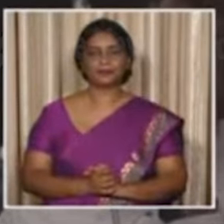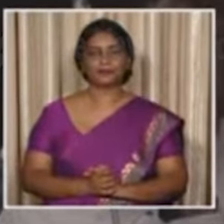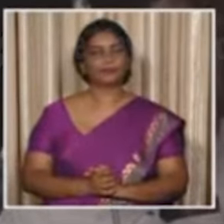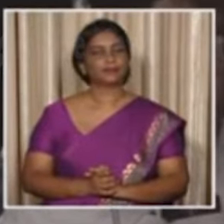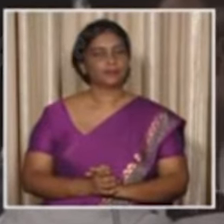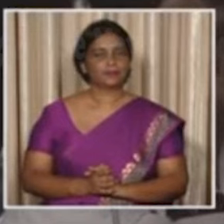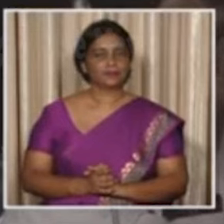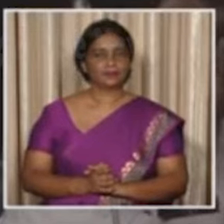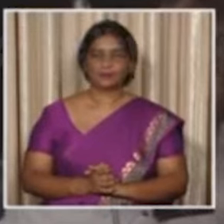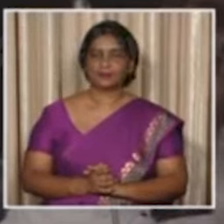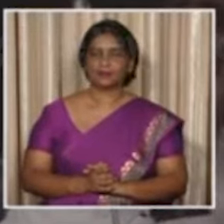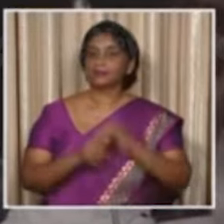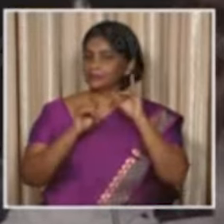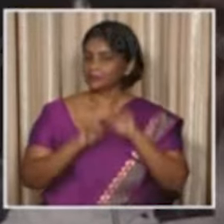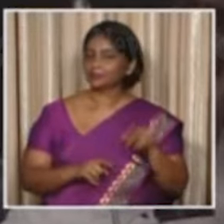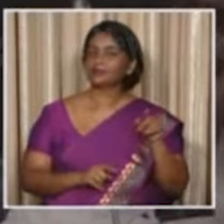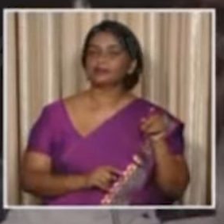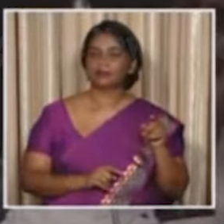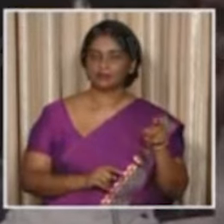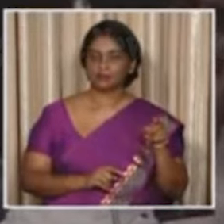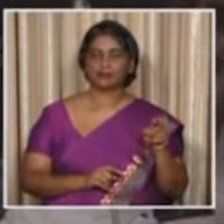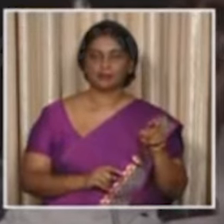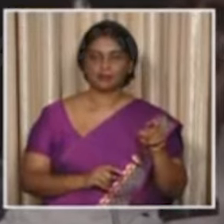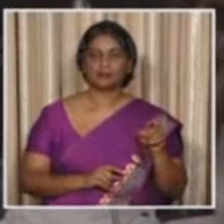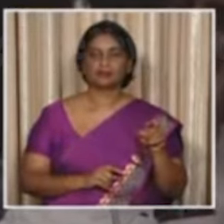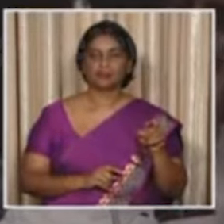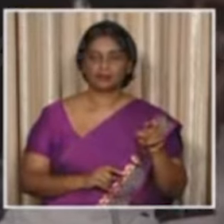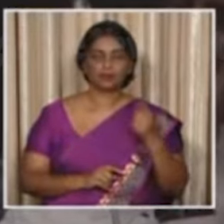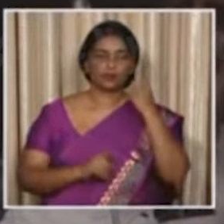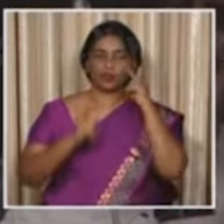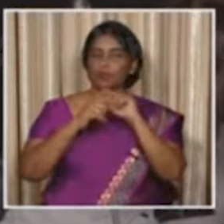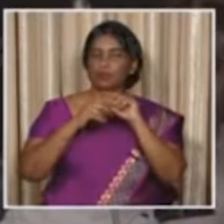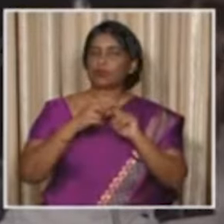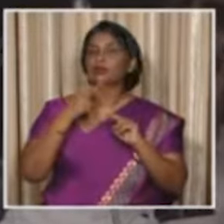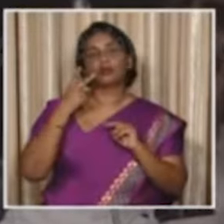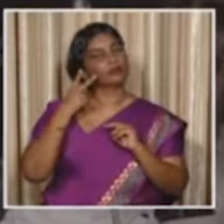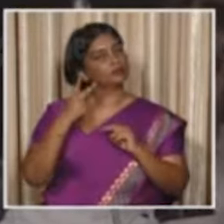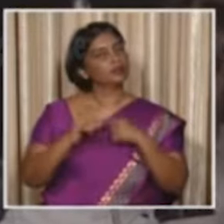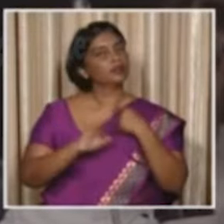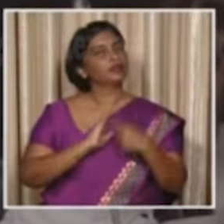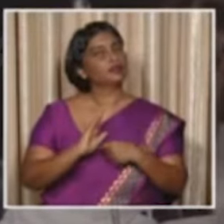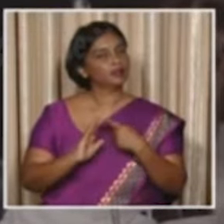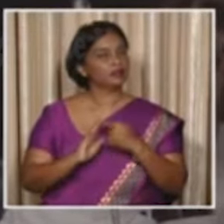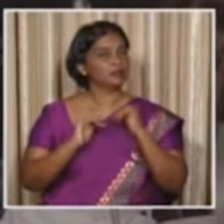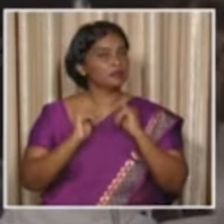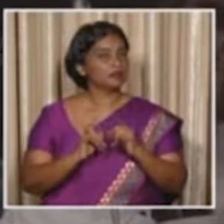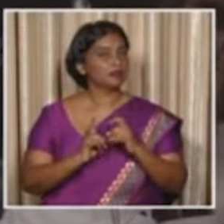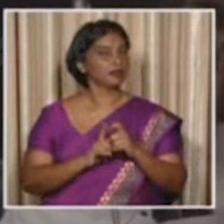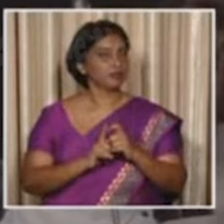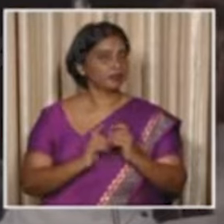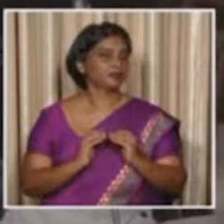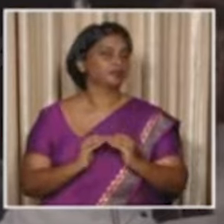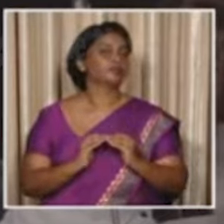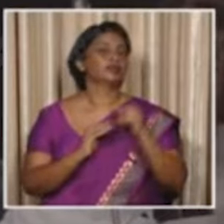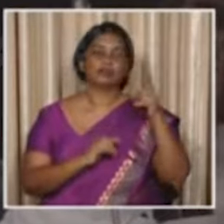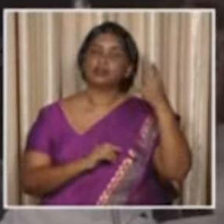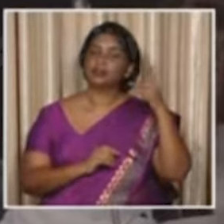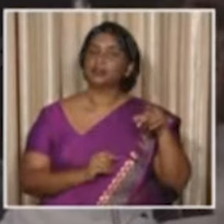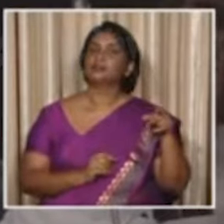තියෙනවා. මන් දන්නවා. ඉතින් ඒක නිසා මෙන්න මේ කරුණු දෙකම හේතු වෙනවා මේ රටේ අපරාධ වැඩි වෙන්න. ඒක නිසා